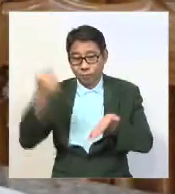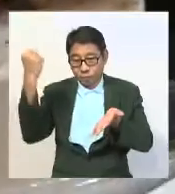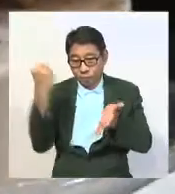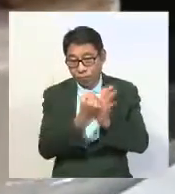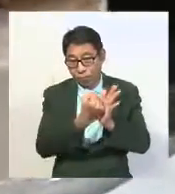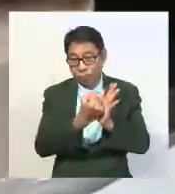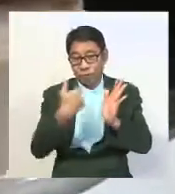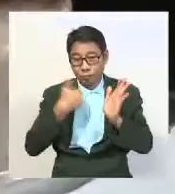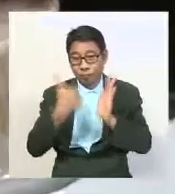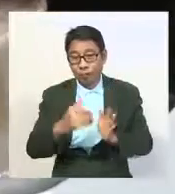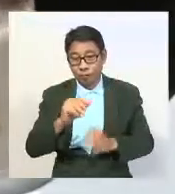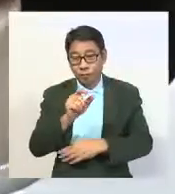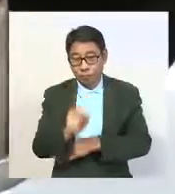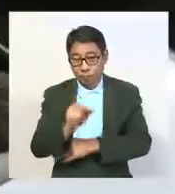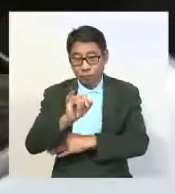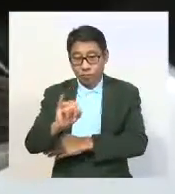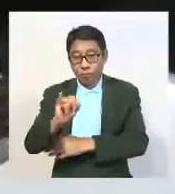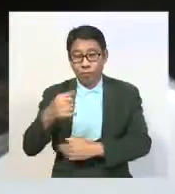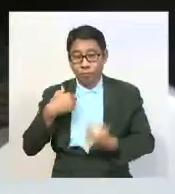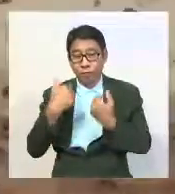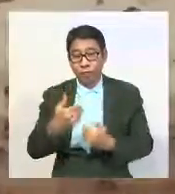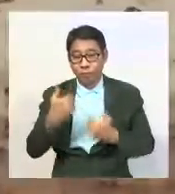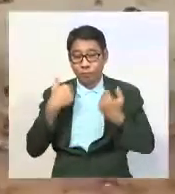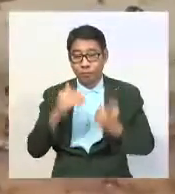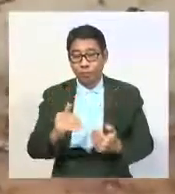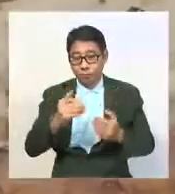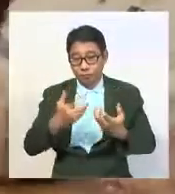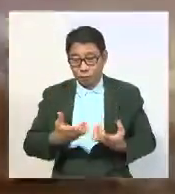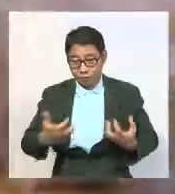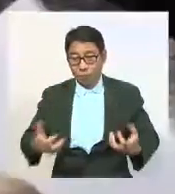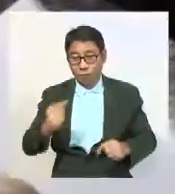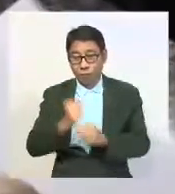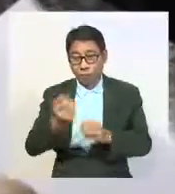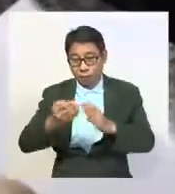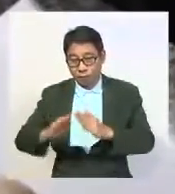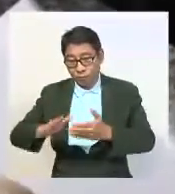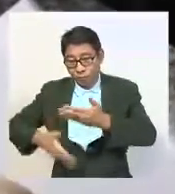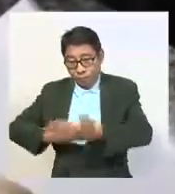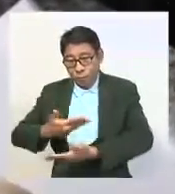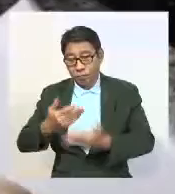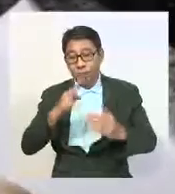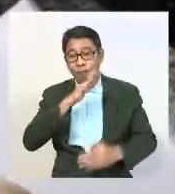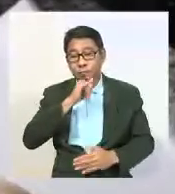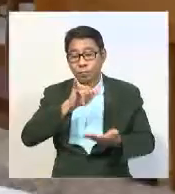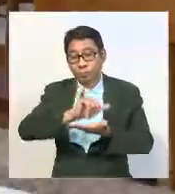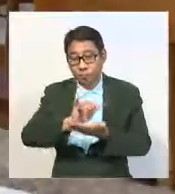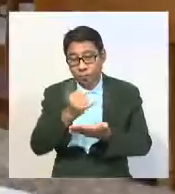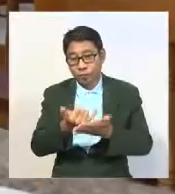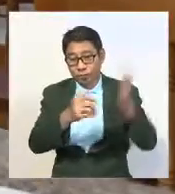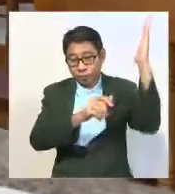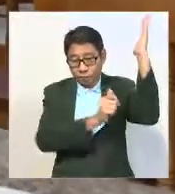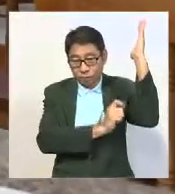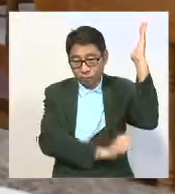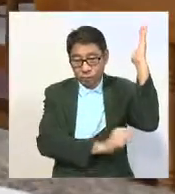ญลักษณ์สิ่งบ่งชี้ทางภูมิศาสตร์หรือ GI ในฐานะเป็นผู้ผลิตผู้ประกอบการค้าหมูย่างเมืองตรังซึ่งการอนุญาต